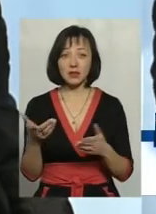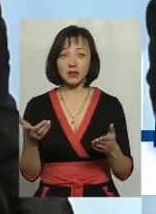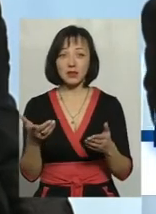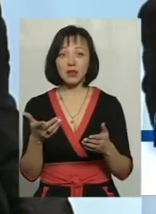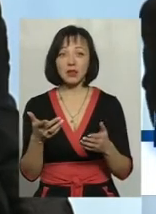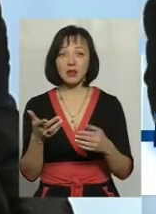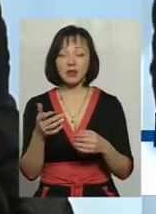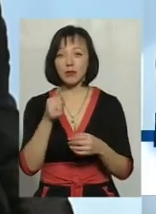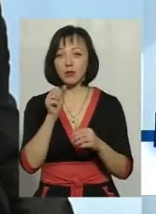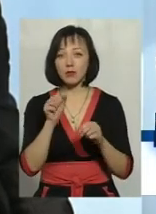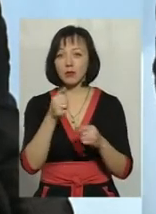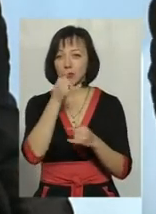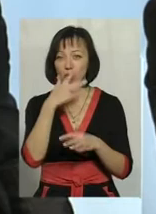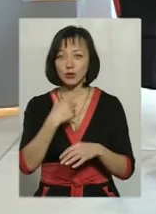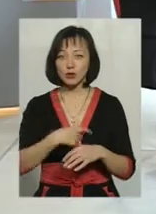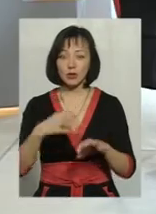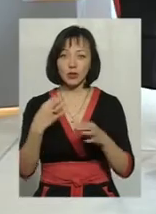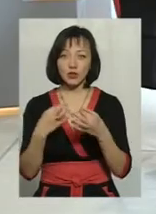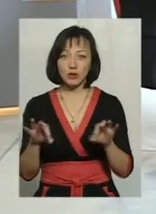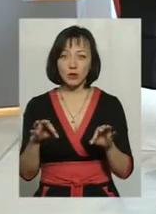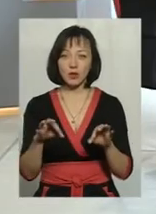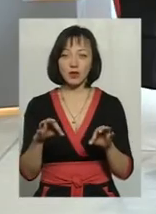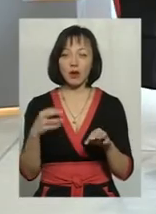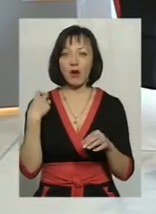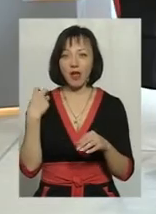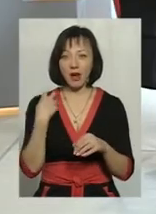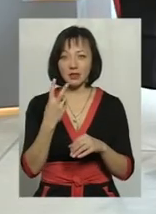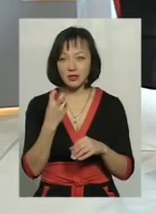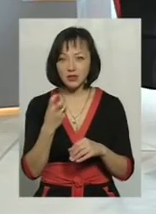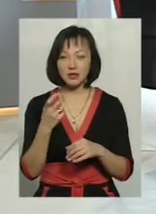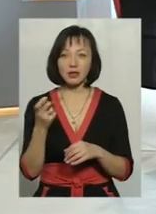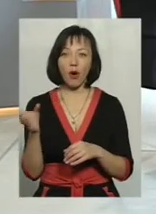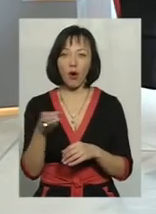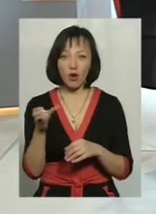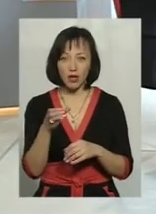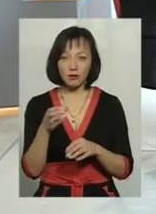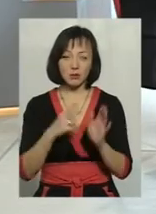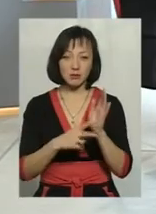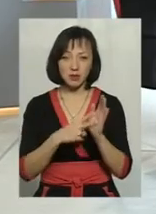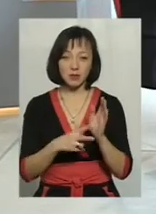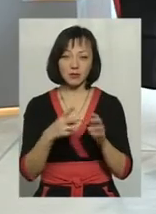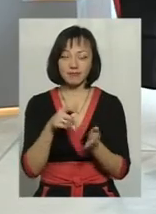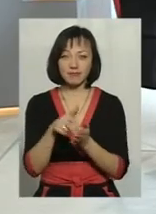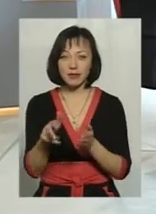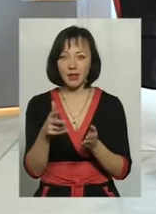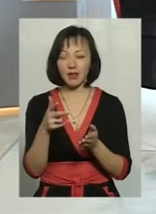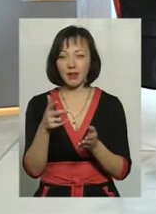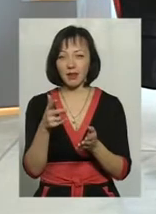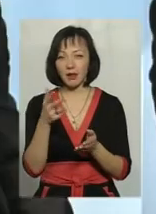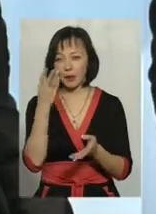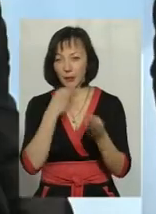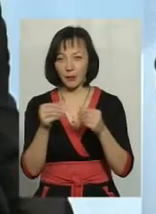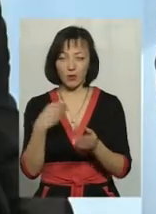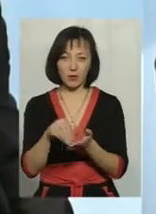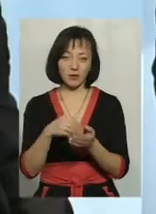собі дозволити горілку з по 70, як за 200 і так далі, вона дійсно піде туди, куди ми її ніяк не відвернемо. Тому що